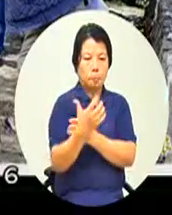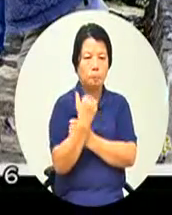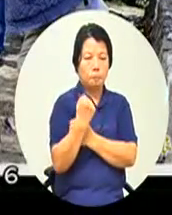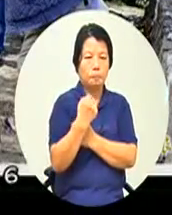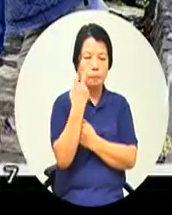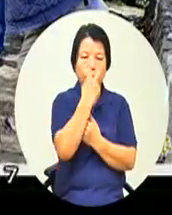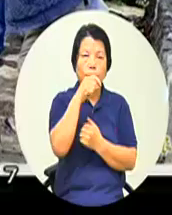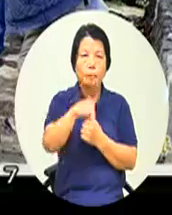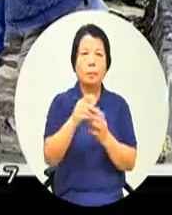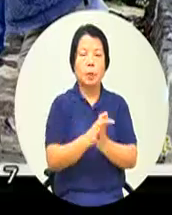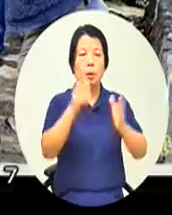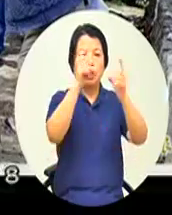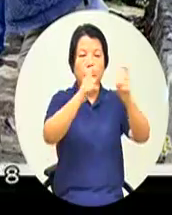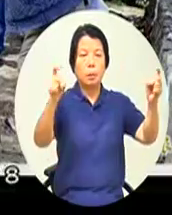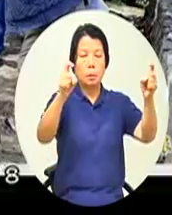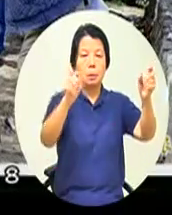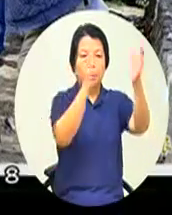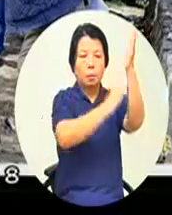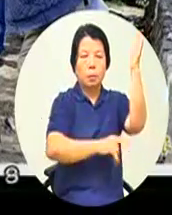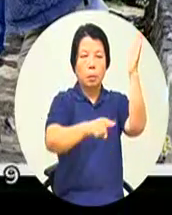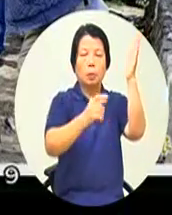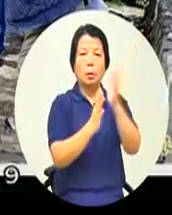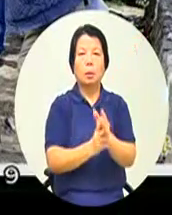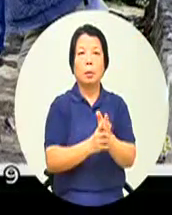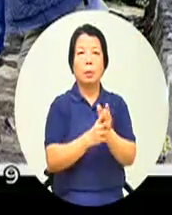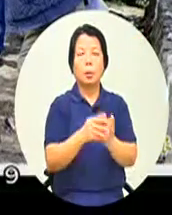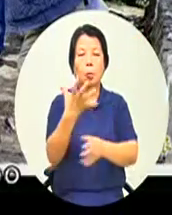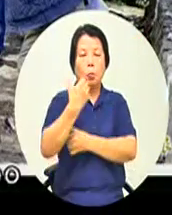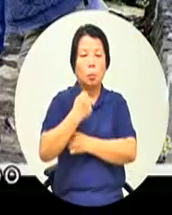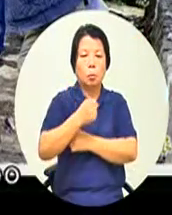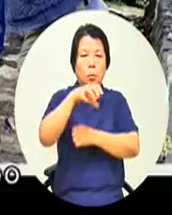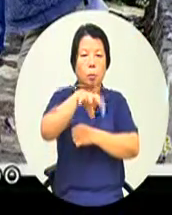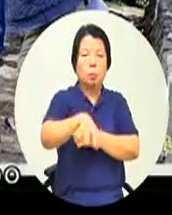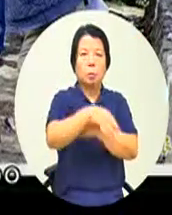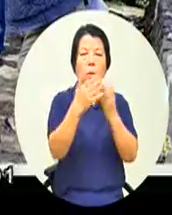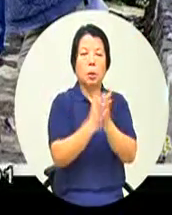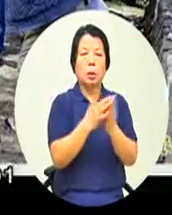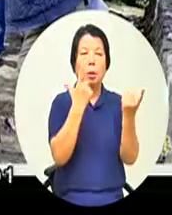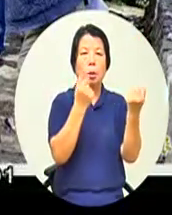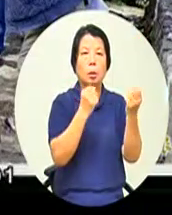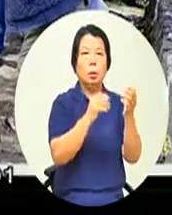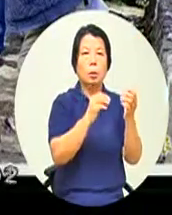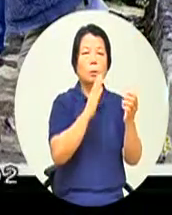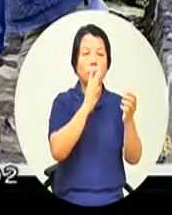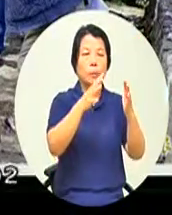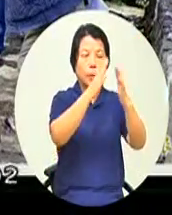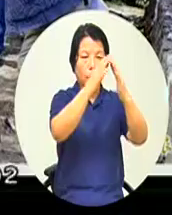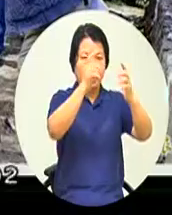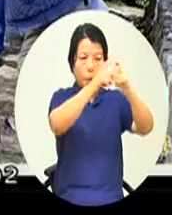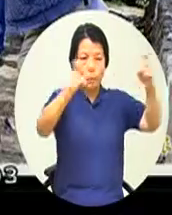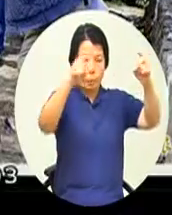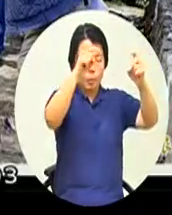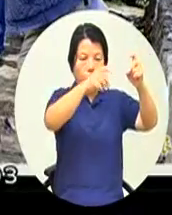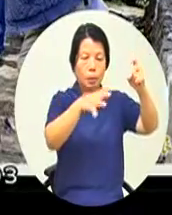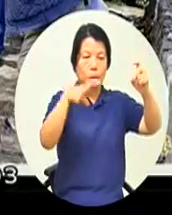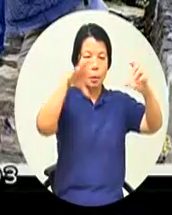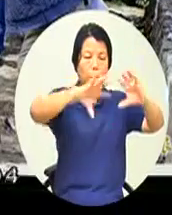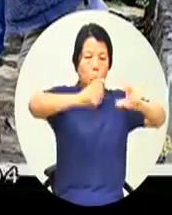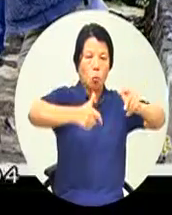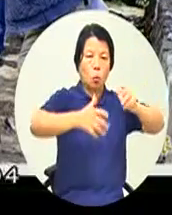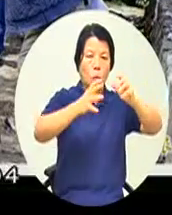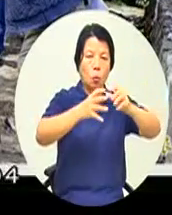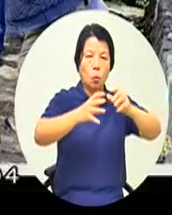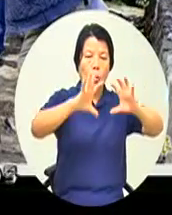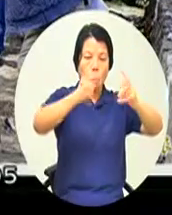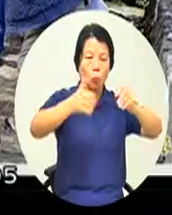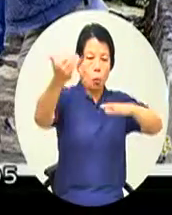墙，竟然有那个眷村哈，把房子盖在城墙里面，把它凿穿了。我想说，是不是国民政府来这那个